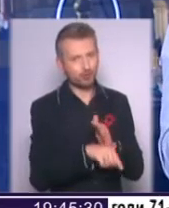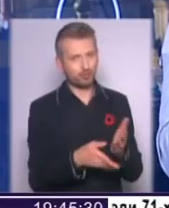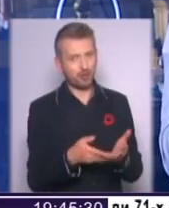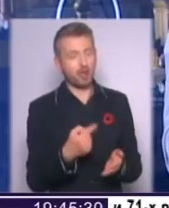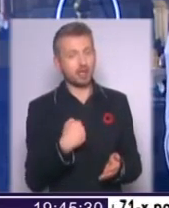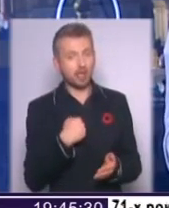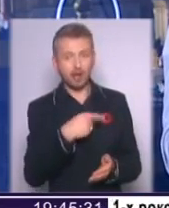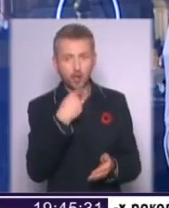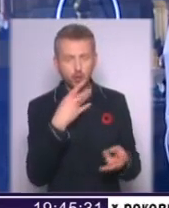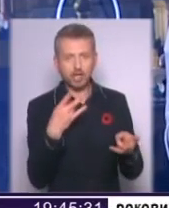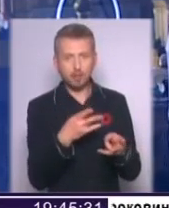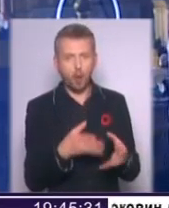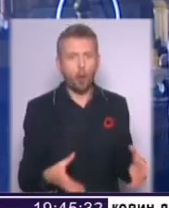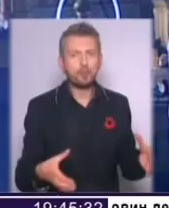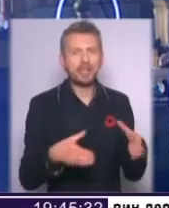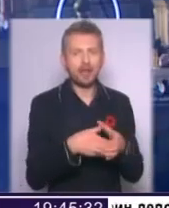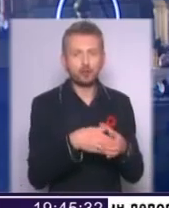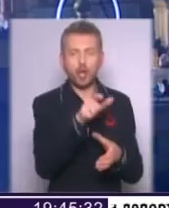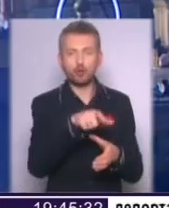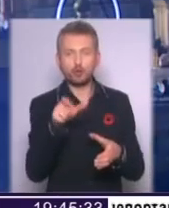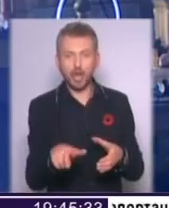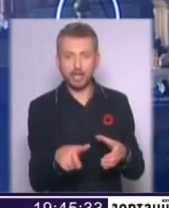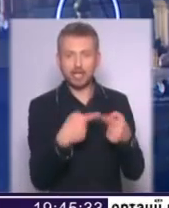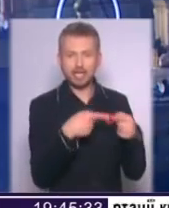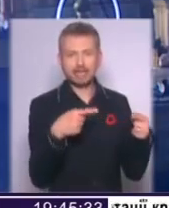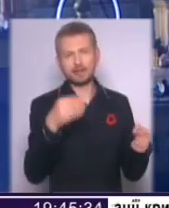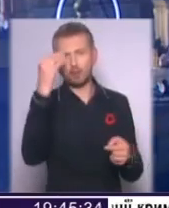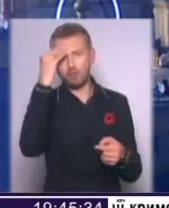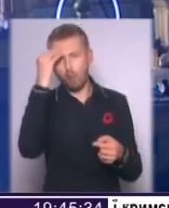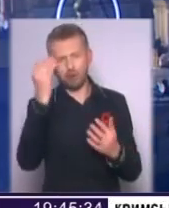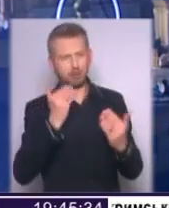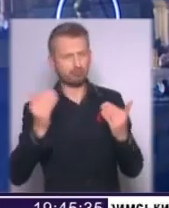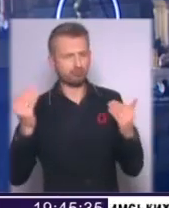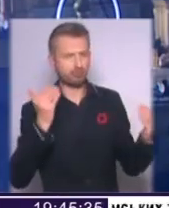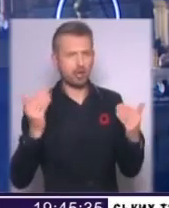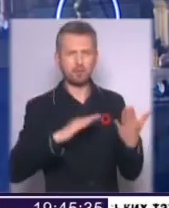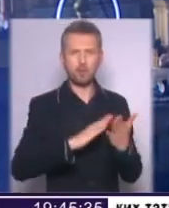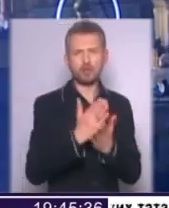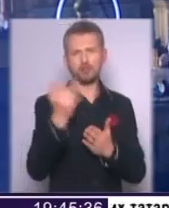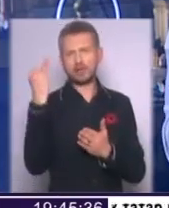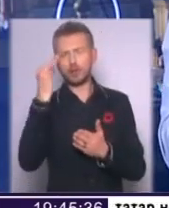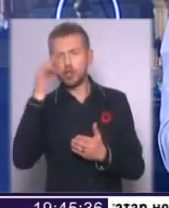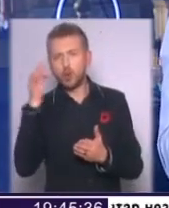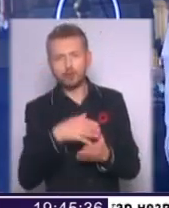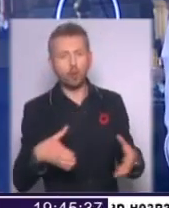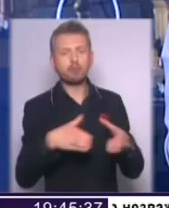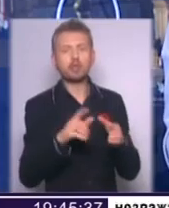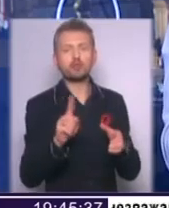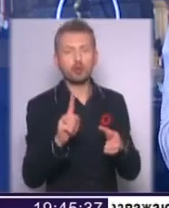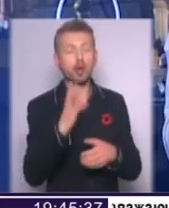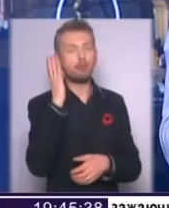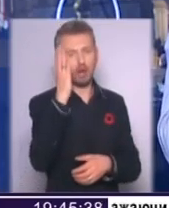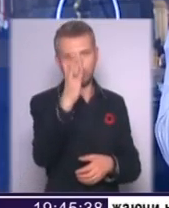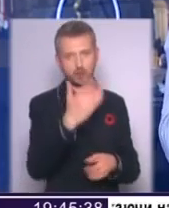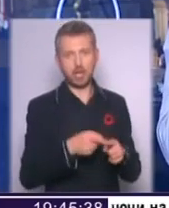треба об'єднує людей майбутнє, різних так. поглядів, політичних, історичного досвіду. Якраз майбутнє. Майбутнє